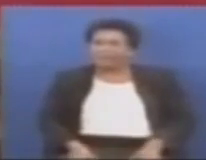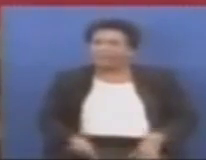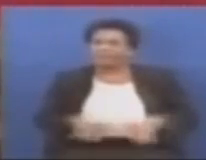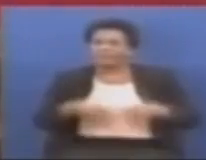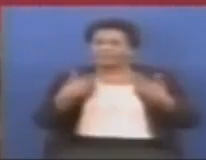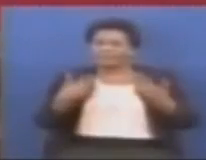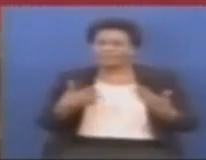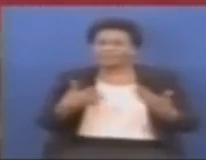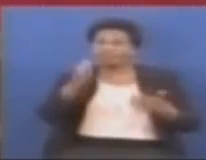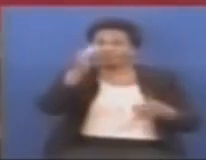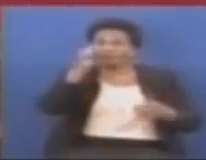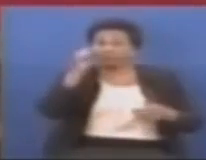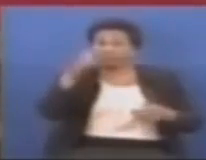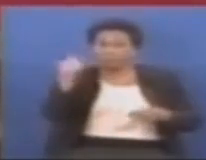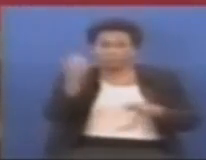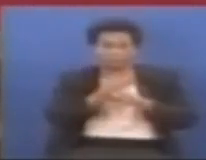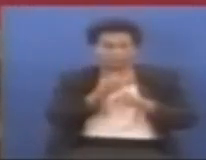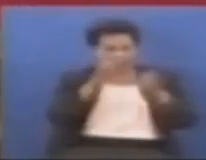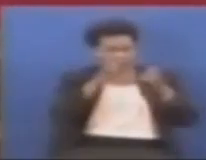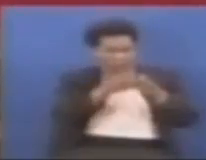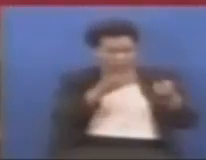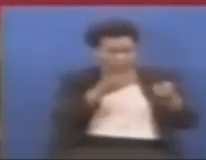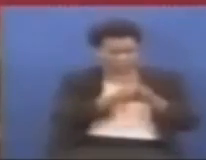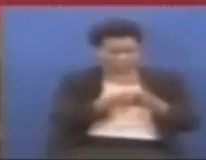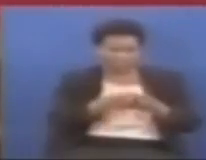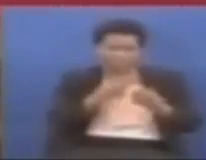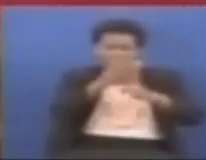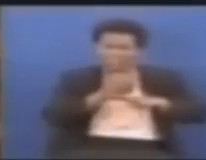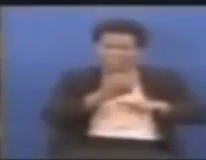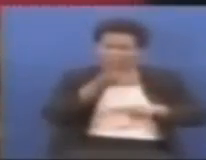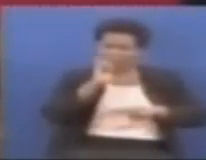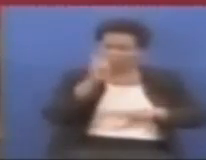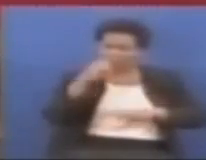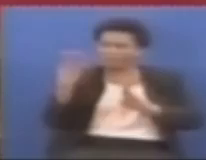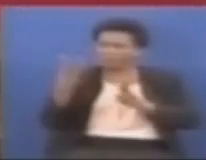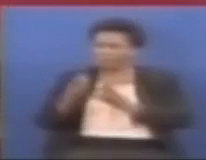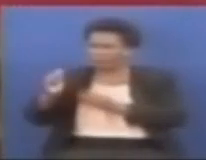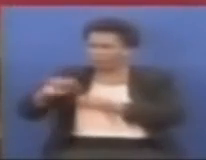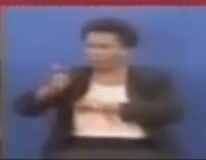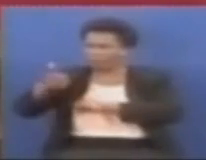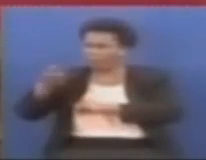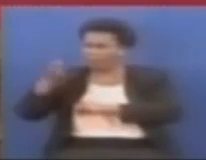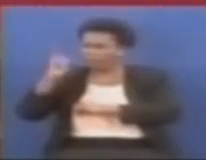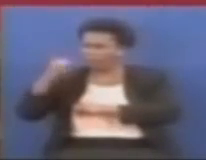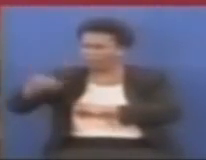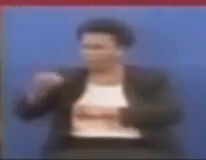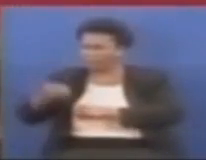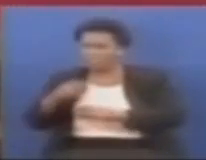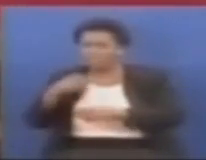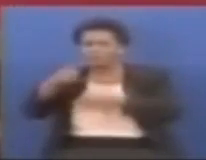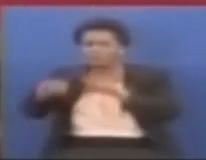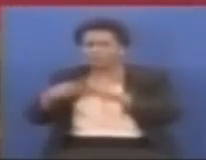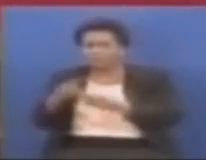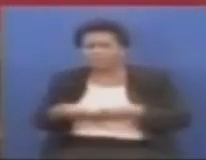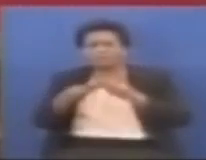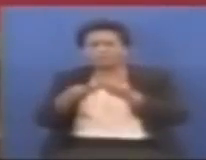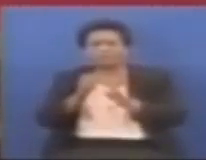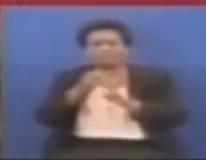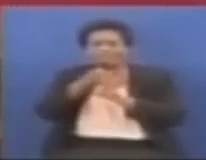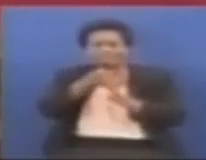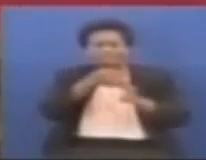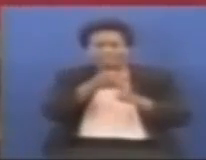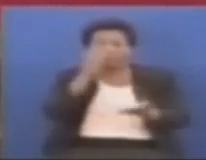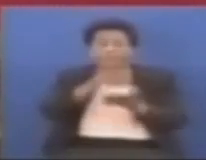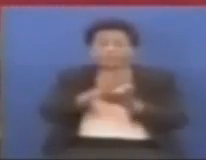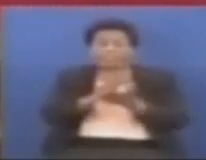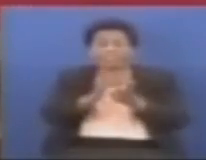169 ambayo linaenda kuwezesha wateja wa awali 60,000 kuunganishwa umeme. Kwa hiyo ni mwalifu tu mheshimiwa mbunge, kwa